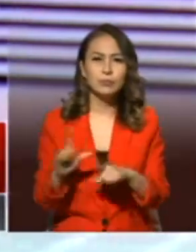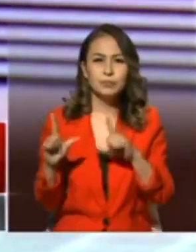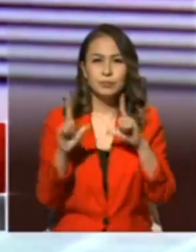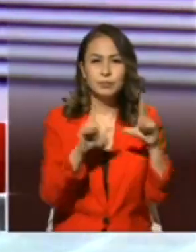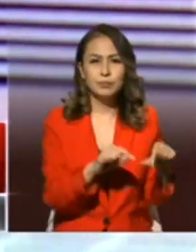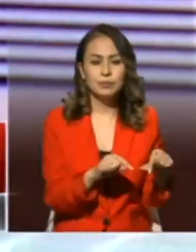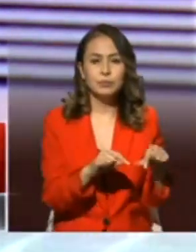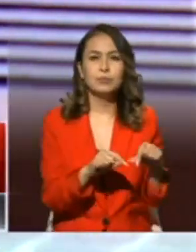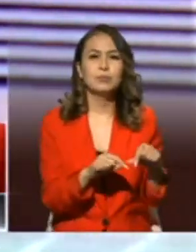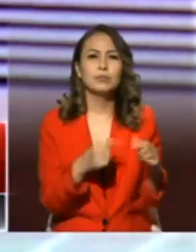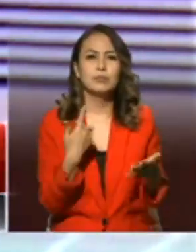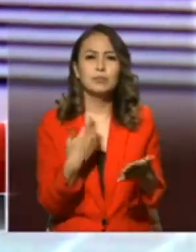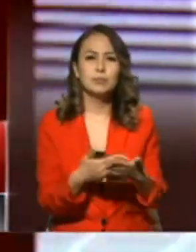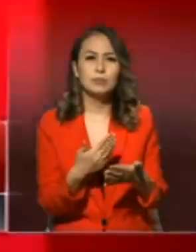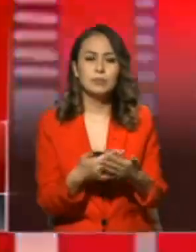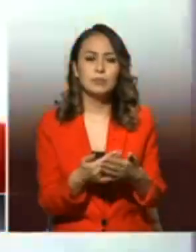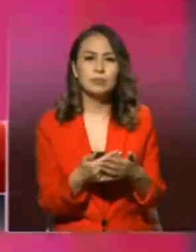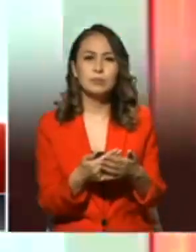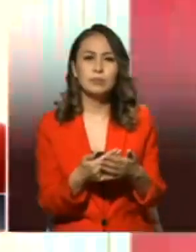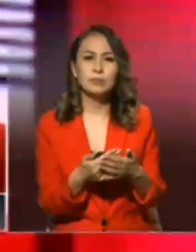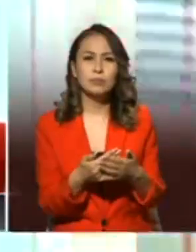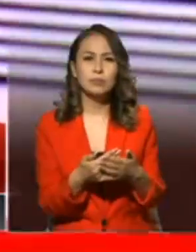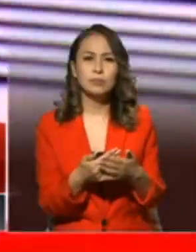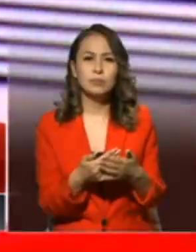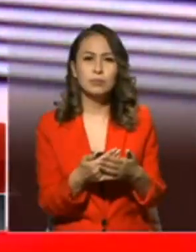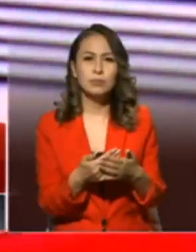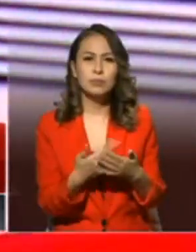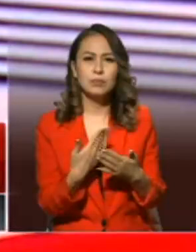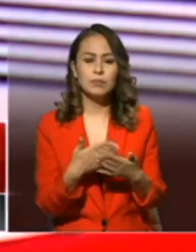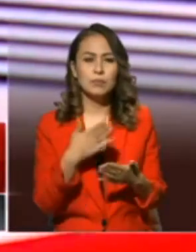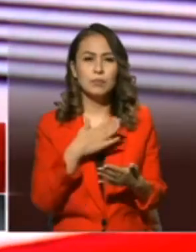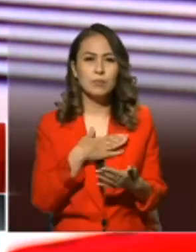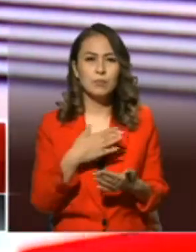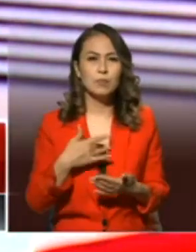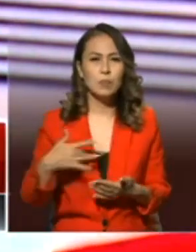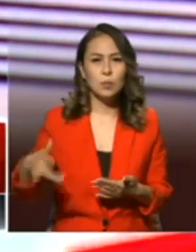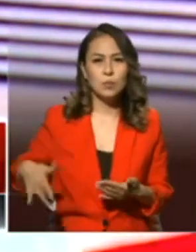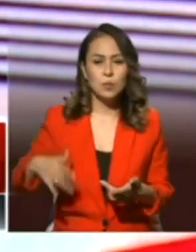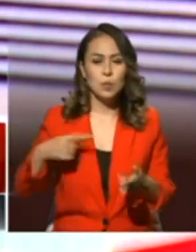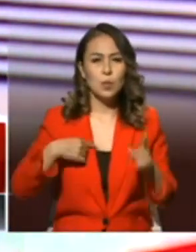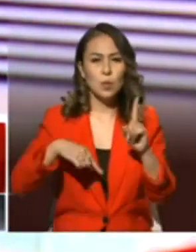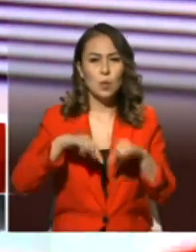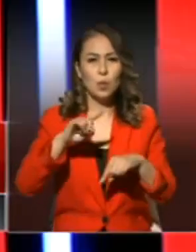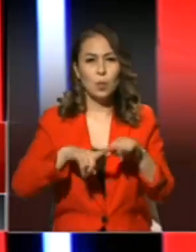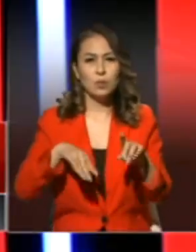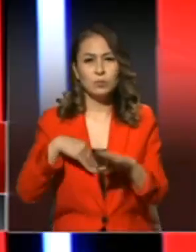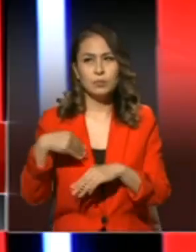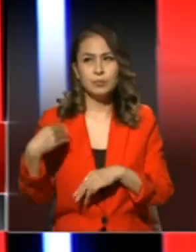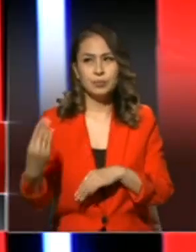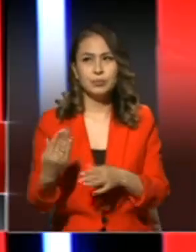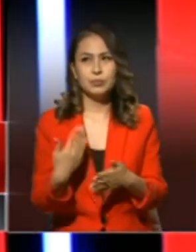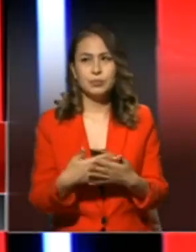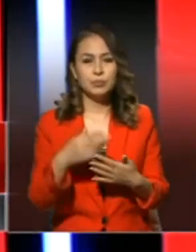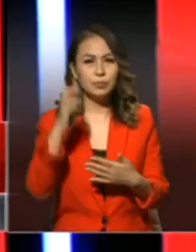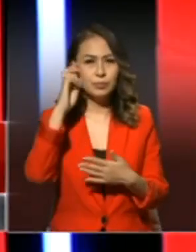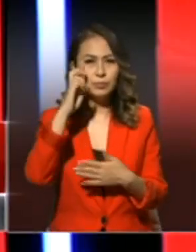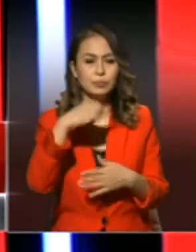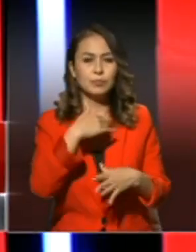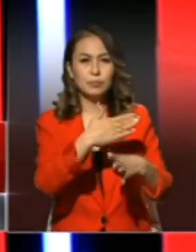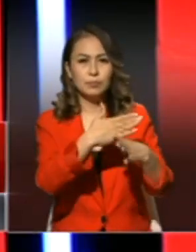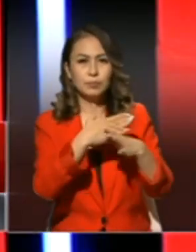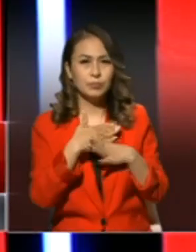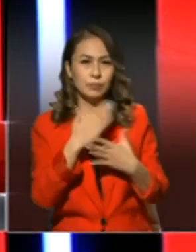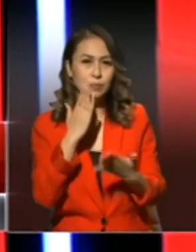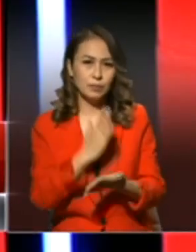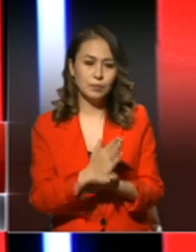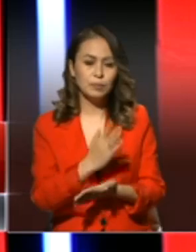көп емес. Мысалға, мен деп айта берейінші, мен бір бүйрегімді жақын туысқаныма бердім делік. Мемлекет тарапынан бізге қандай да бір жағдай жасала